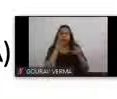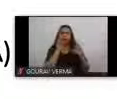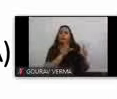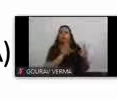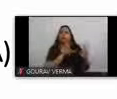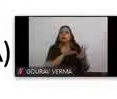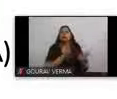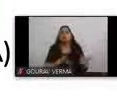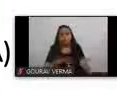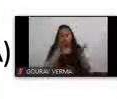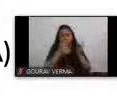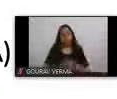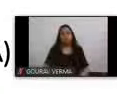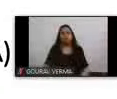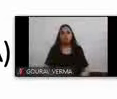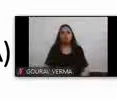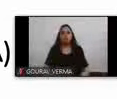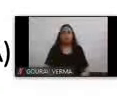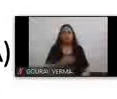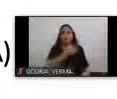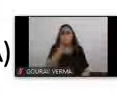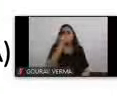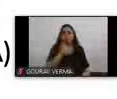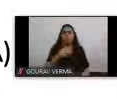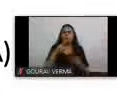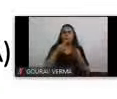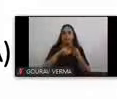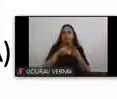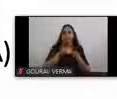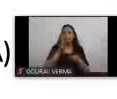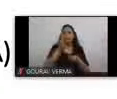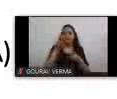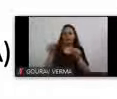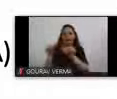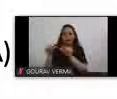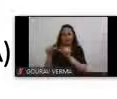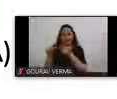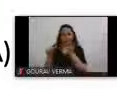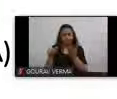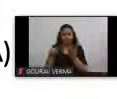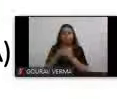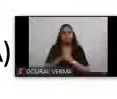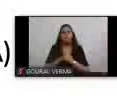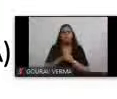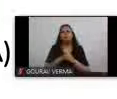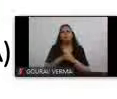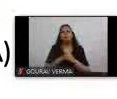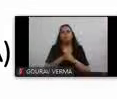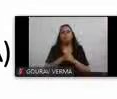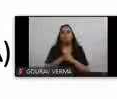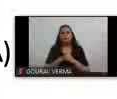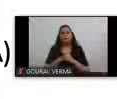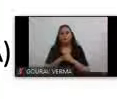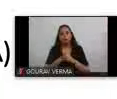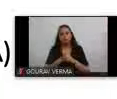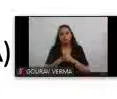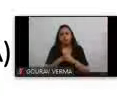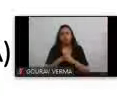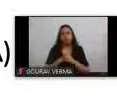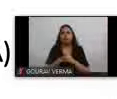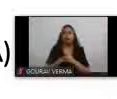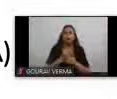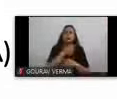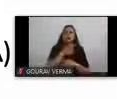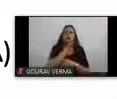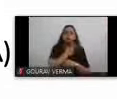फंक्शनल विजन असेसमेंट। फंक्शनल विजन असेसमेंट टू डिटरमिन व्हाट एंड हाउ द चाइल्ड सीज एंड व्हाट